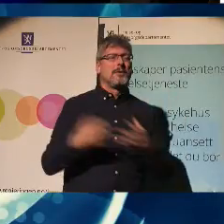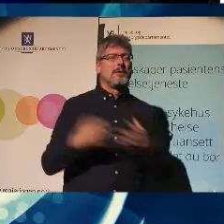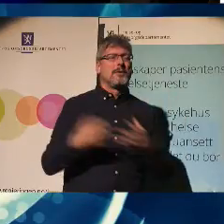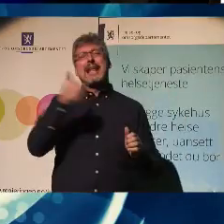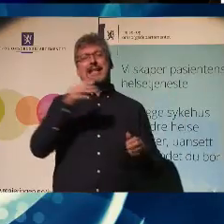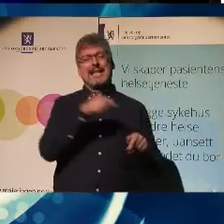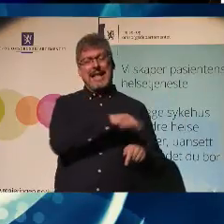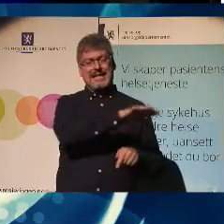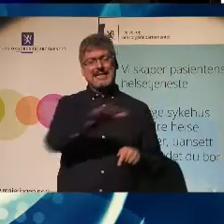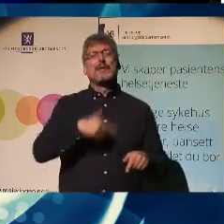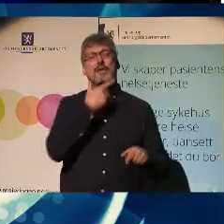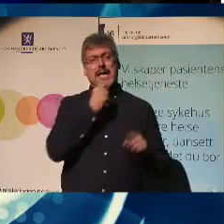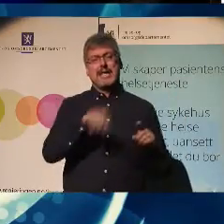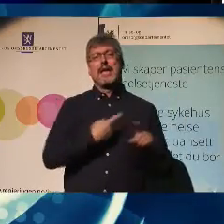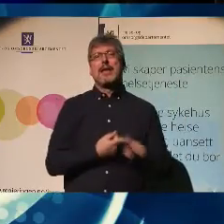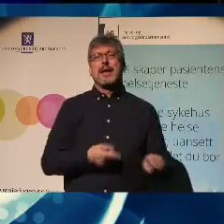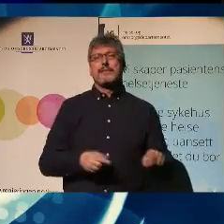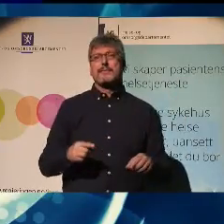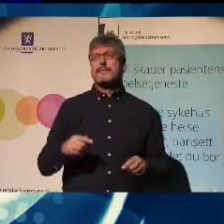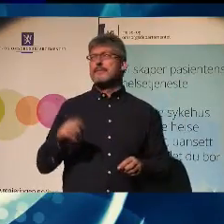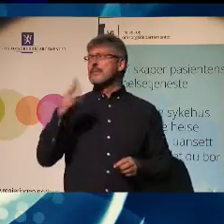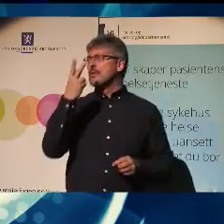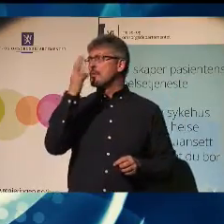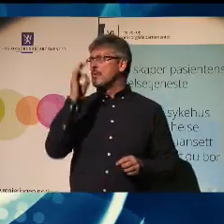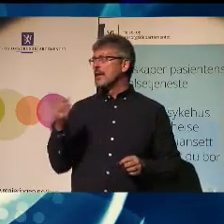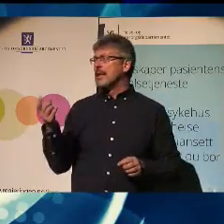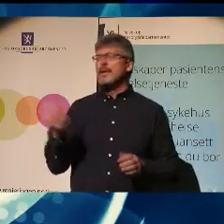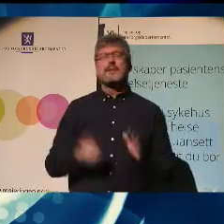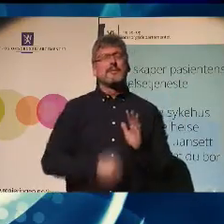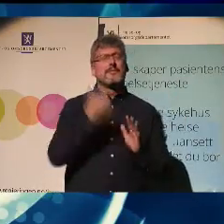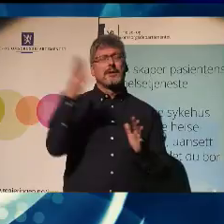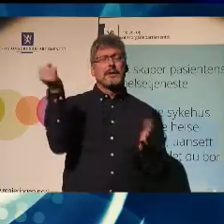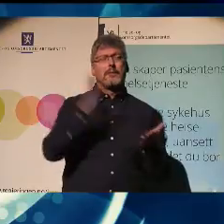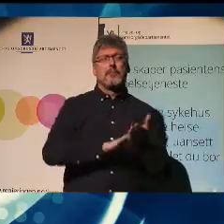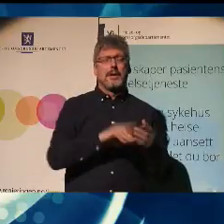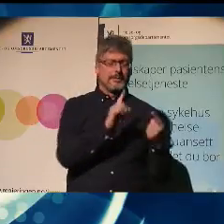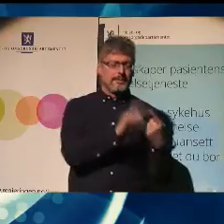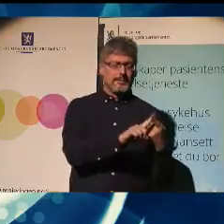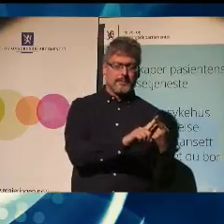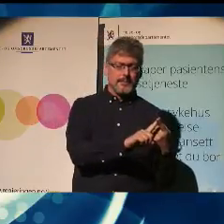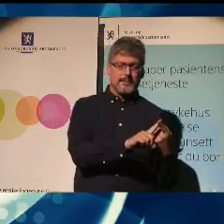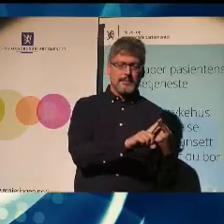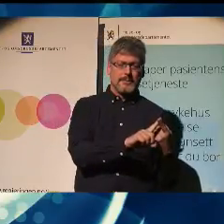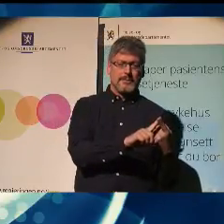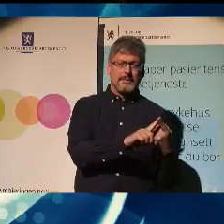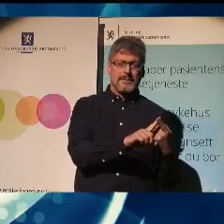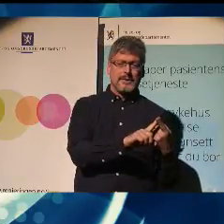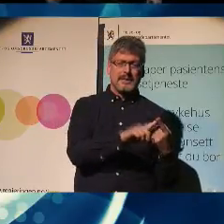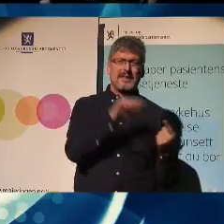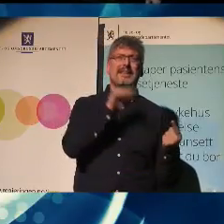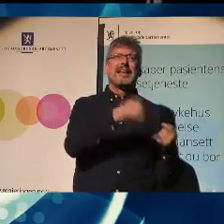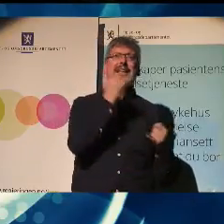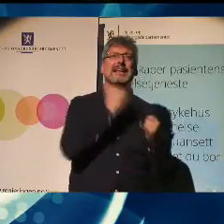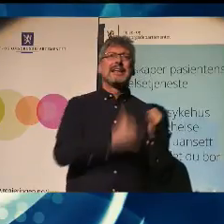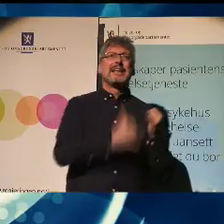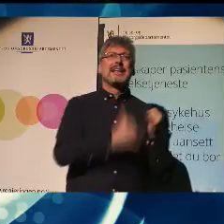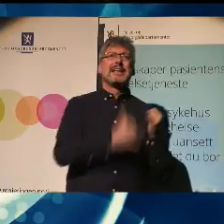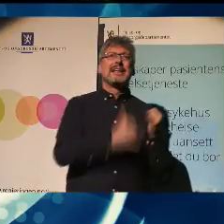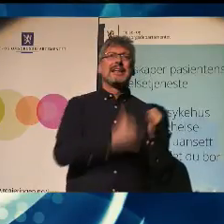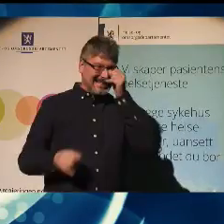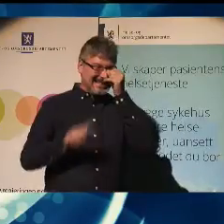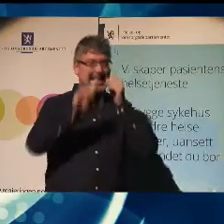på. Så det to veldig spesifikke ting her som veldig viktig å ha med seg. Det ene altså at dette er det siste